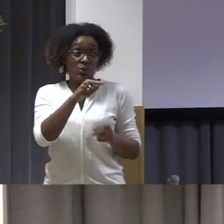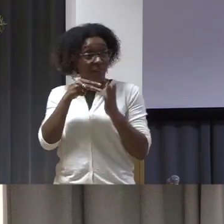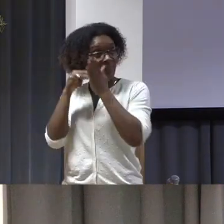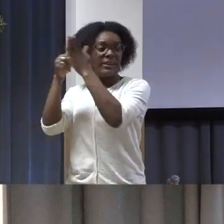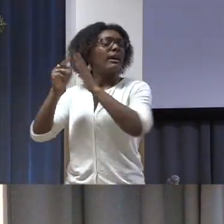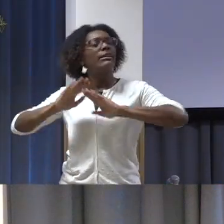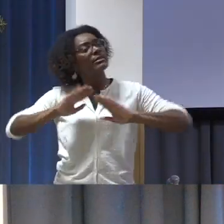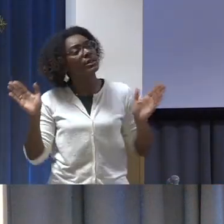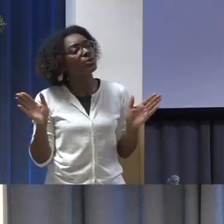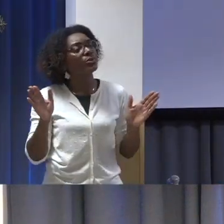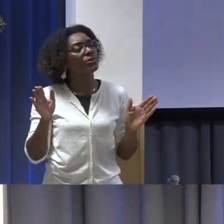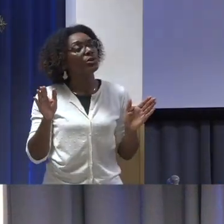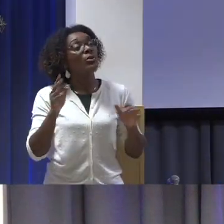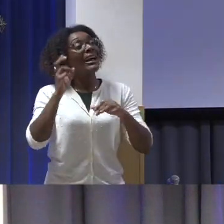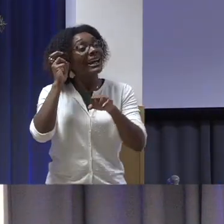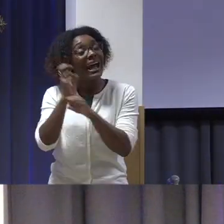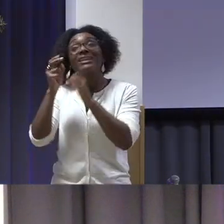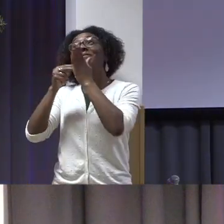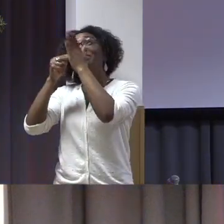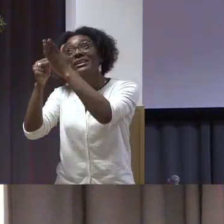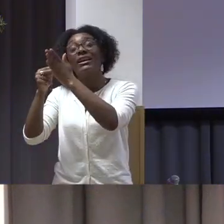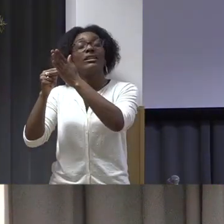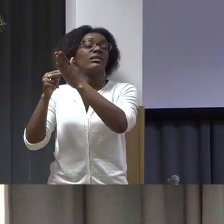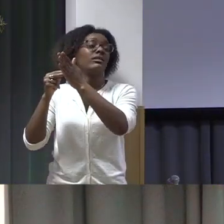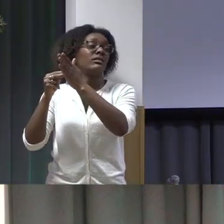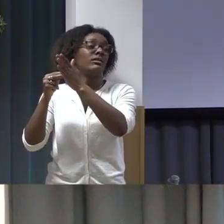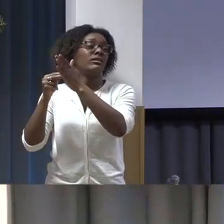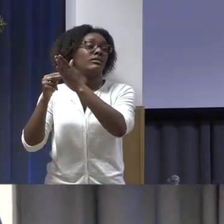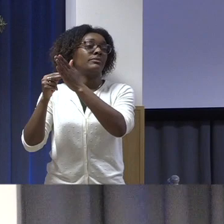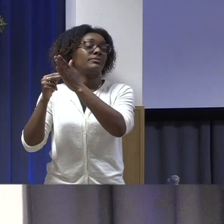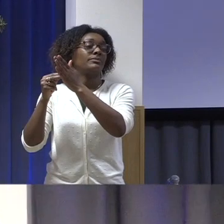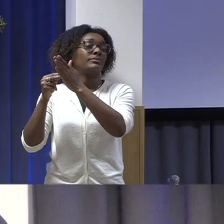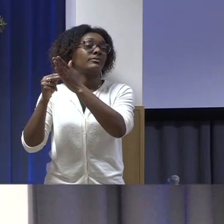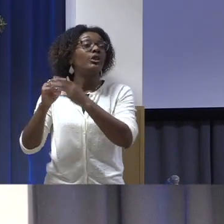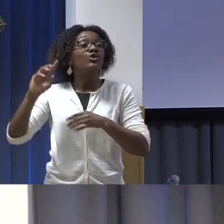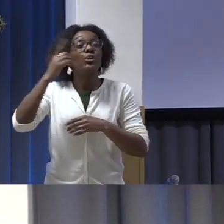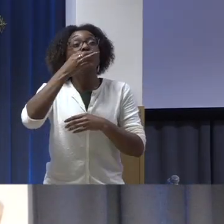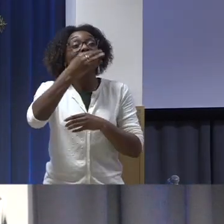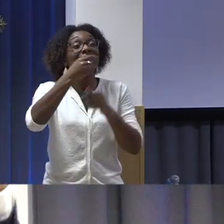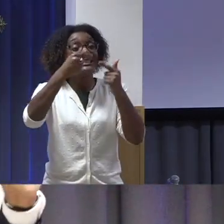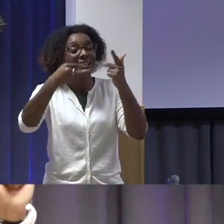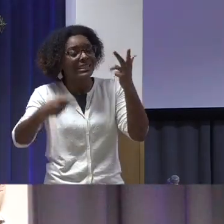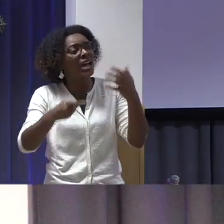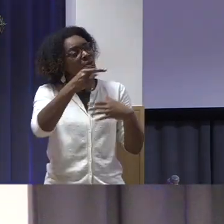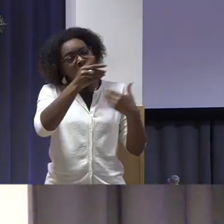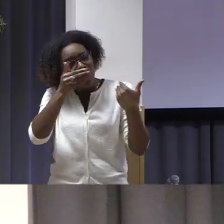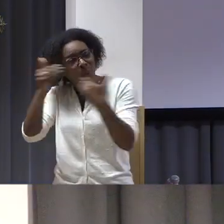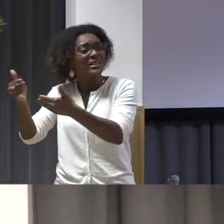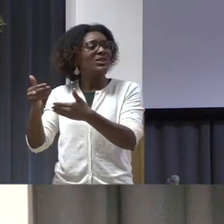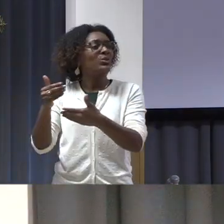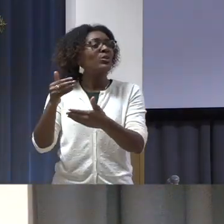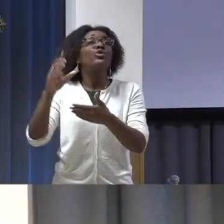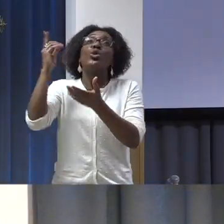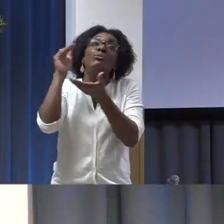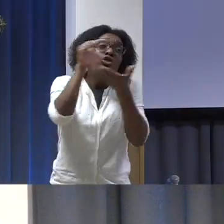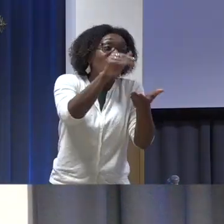soit dans la fidélité à dieu pour les choses que dieu te dit de faire pour le service que dieu a confié